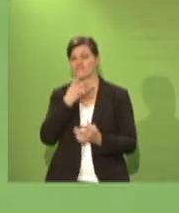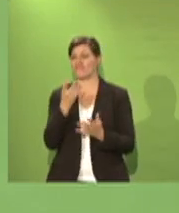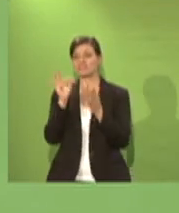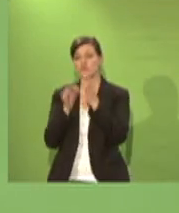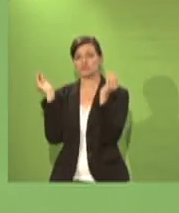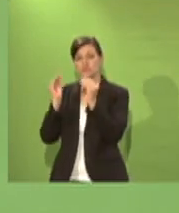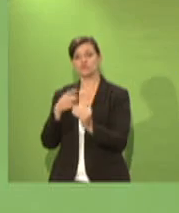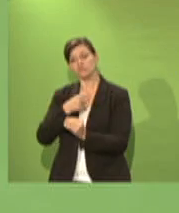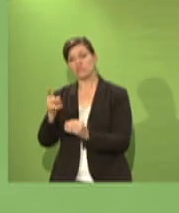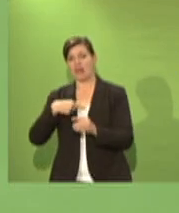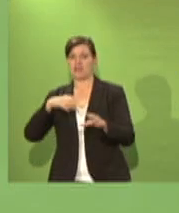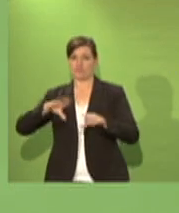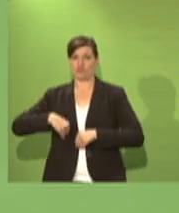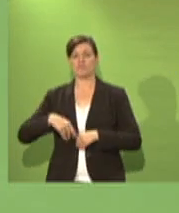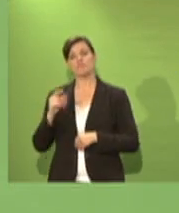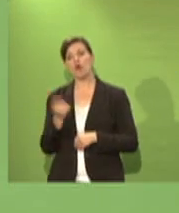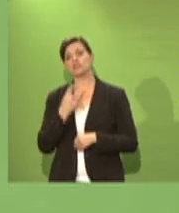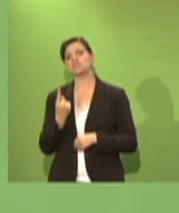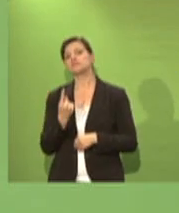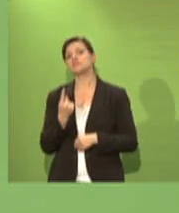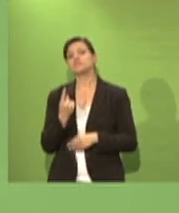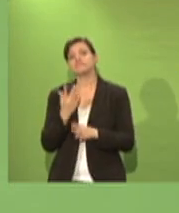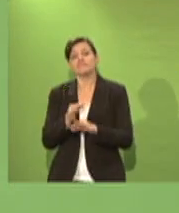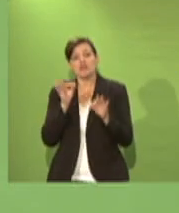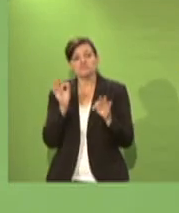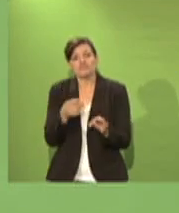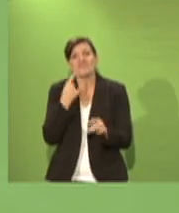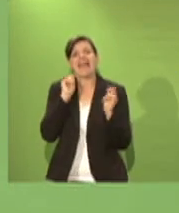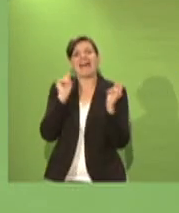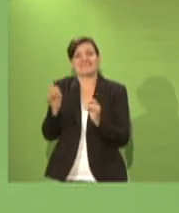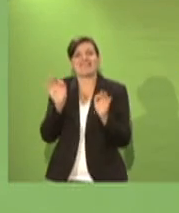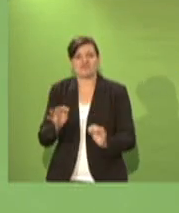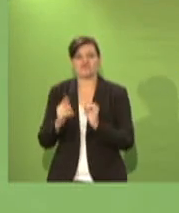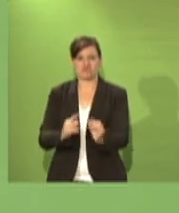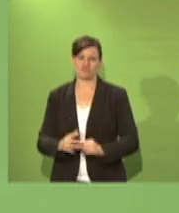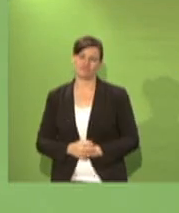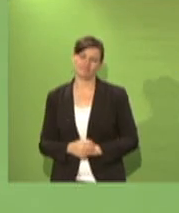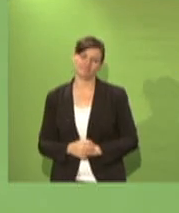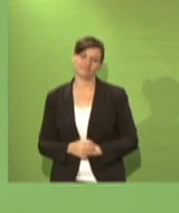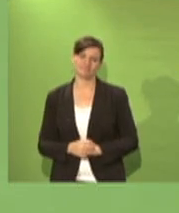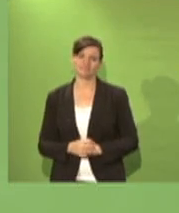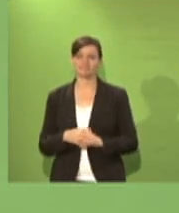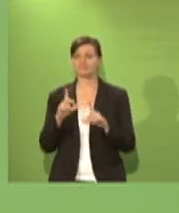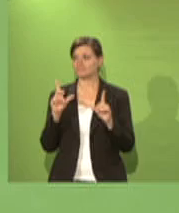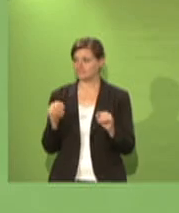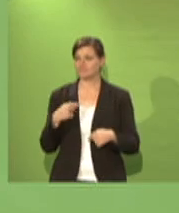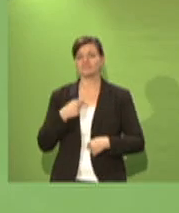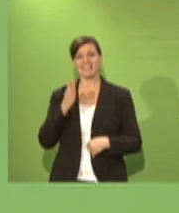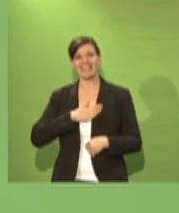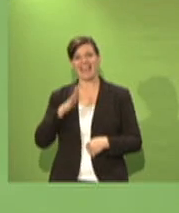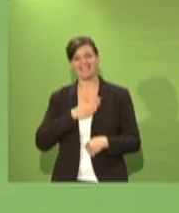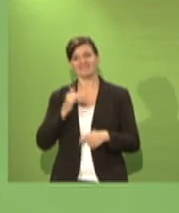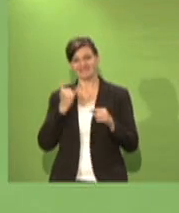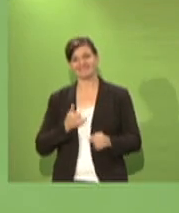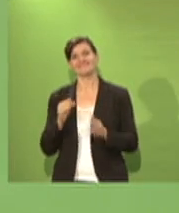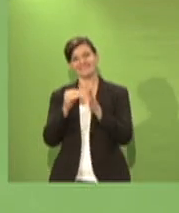das zeigt eben, wir wissen, was wir für Änderungsanträge stellen. Und wir reden auch gerne mit allen und kommen dann auch,